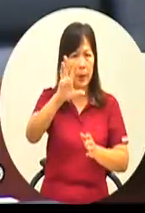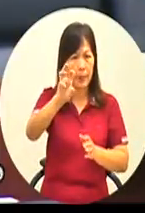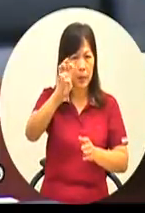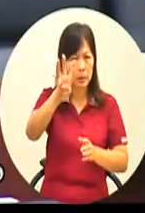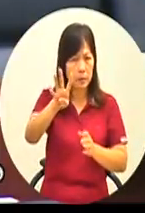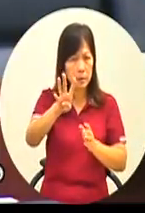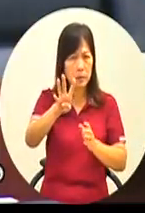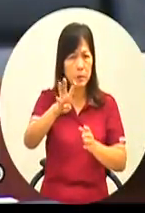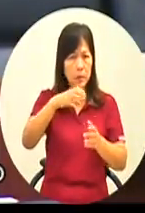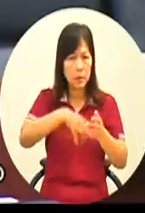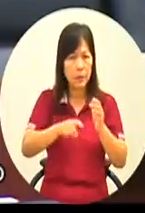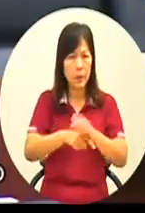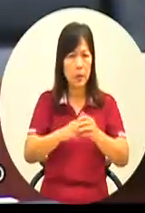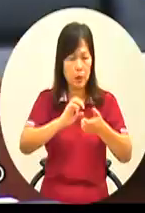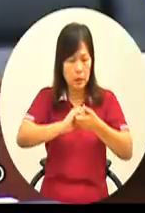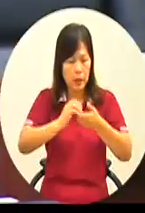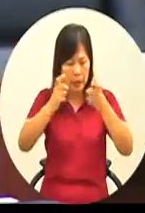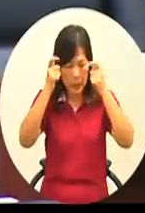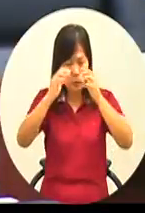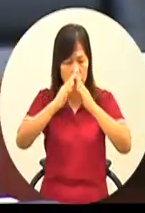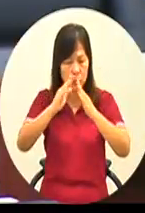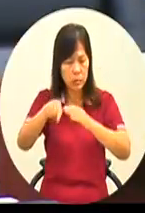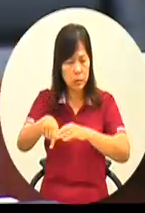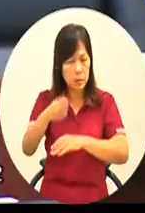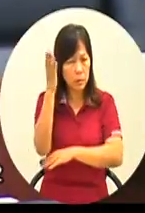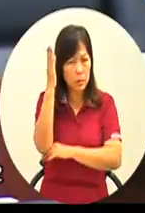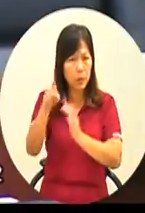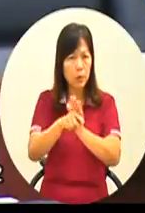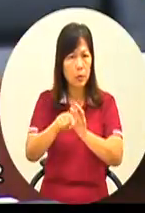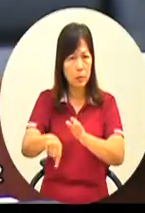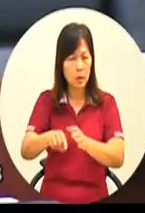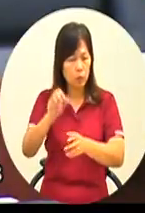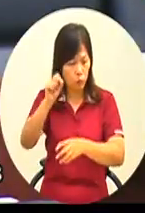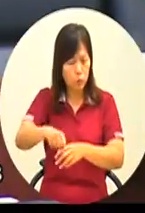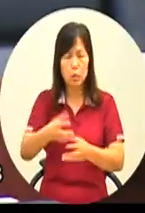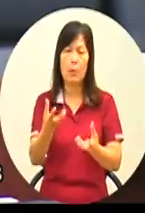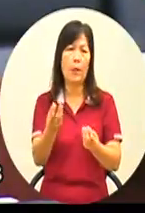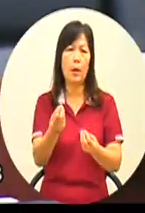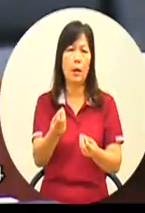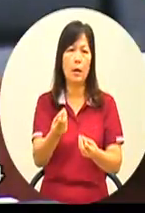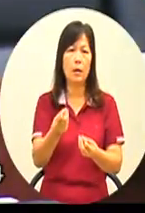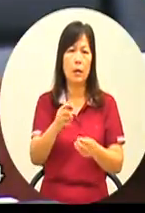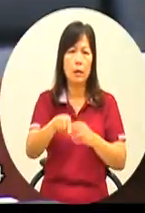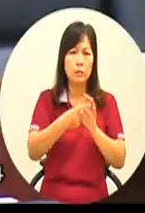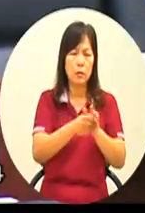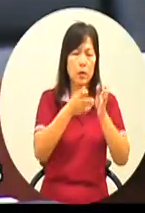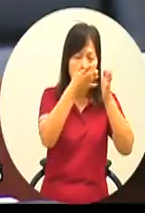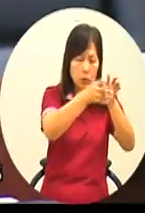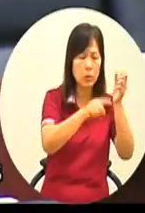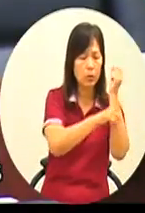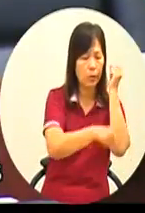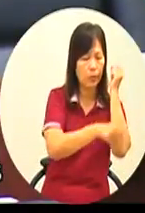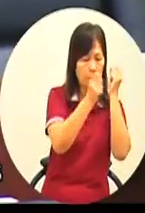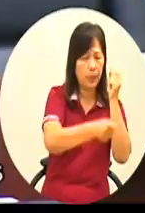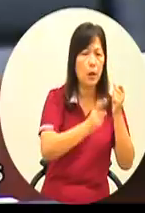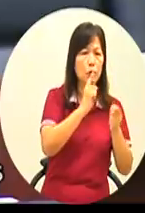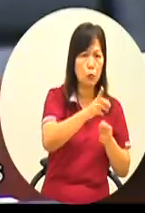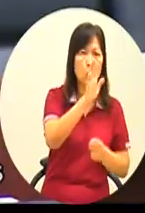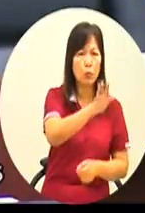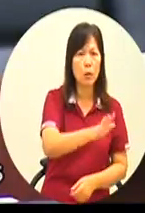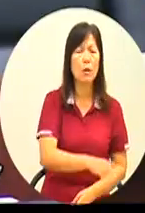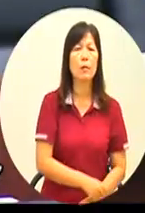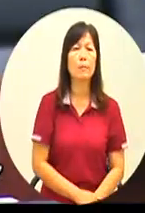没有一件能够在高雄市政府的手上过关，他只好再往法院去做诉讼。